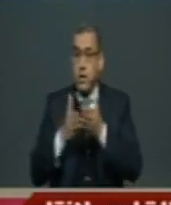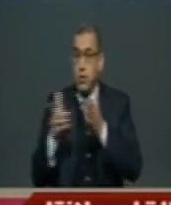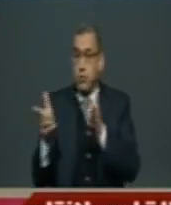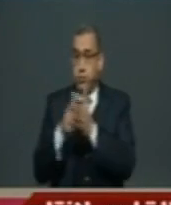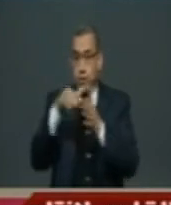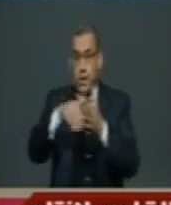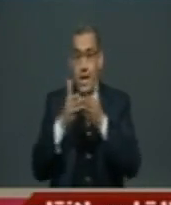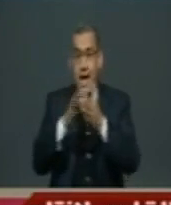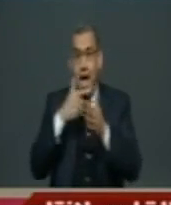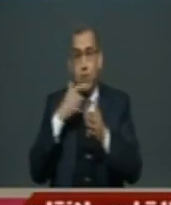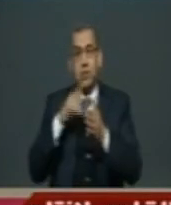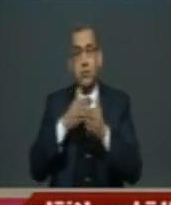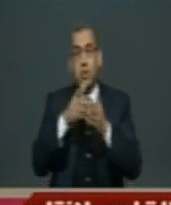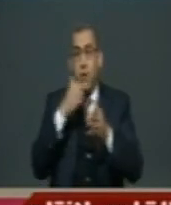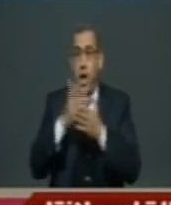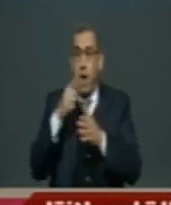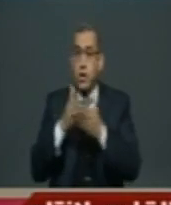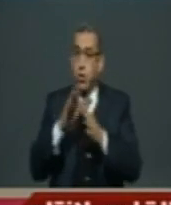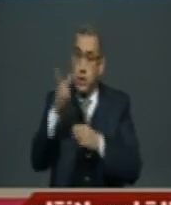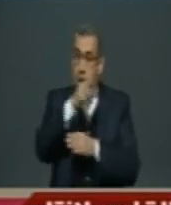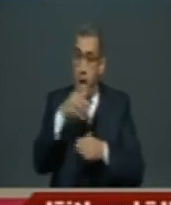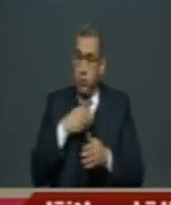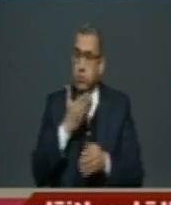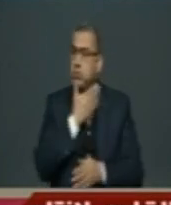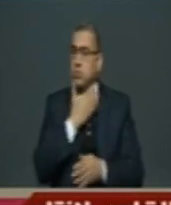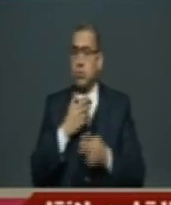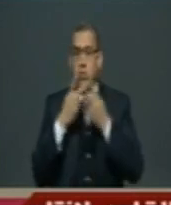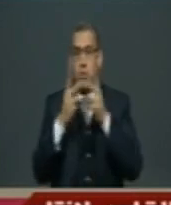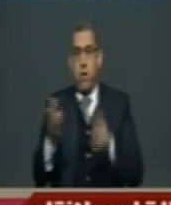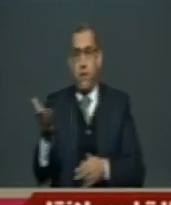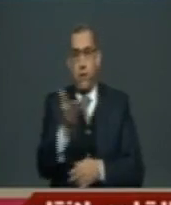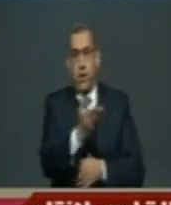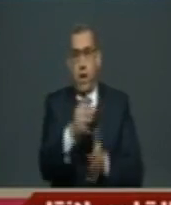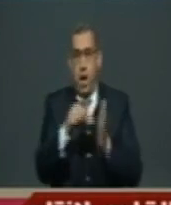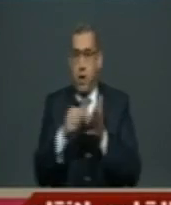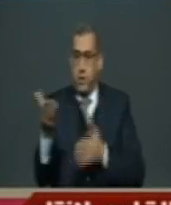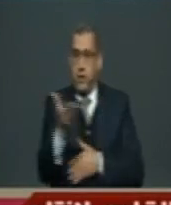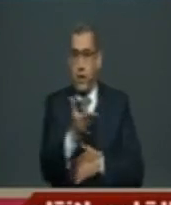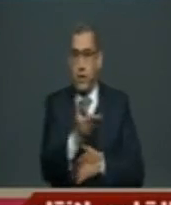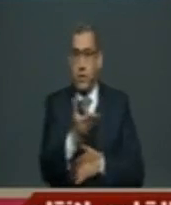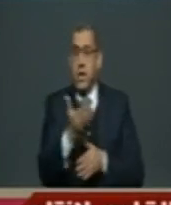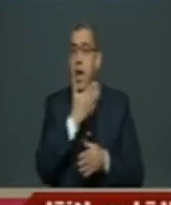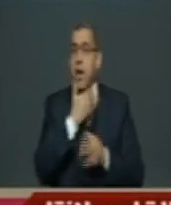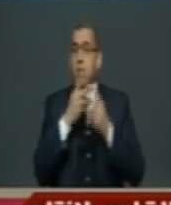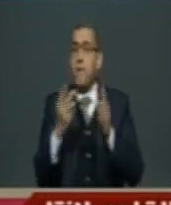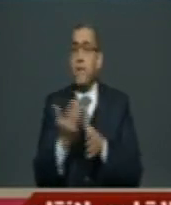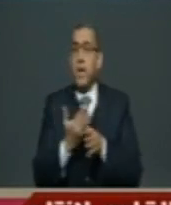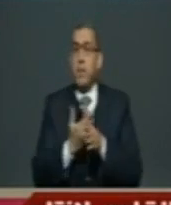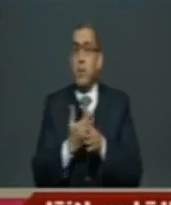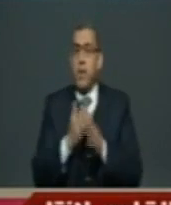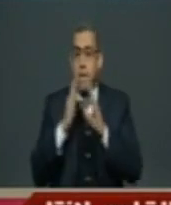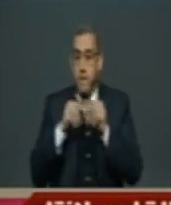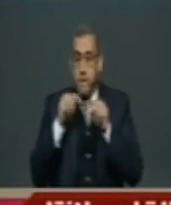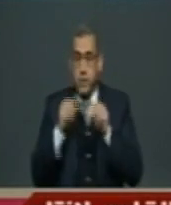في هيئه الاقتصاديه قناه السويس، احنا ايه؟ مستعدين. مستعدين. تمام. مستعدين ليه؟ عشان يبقى مصر في موقعها